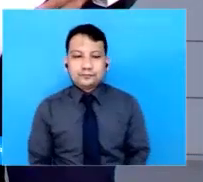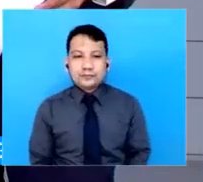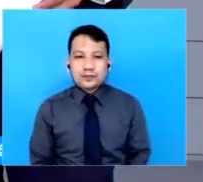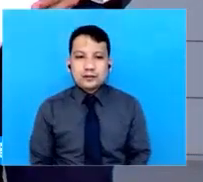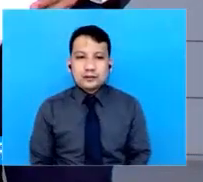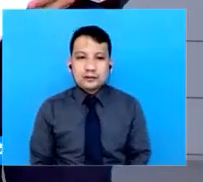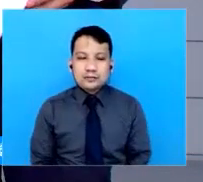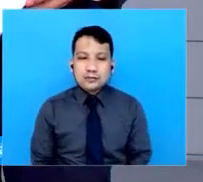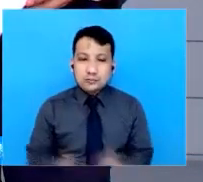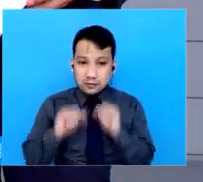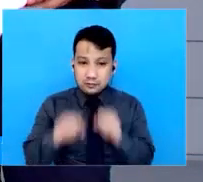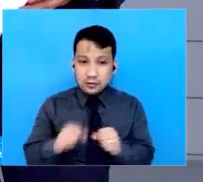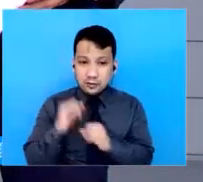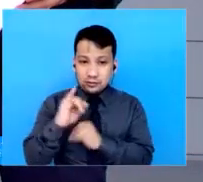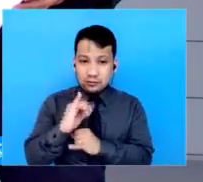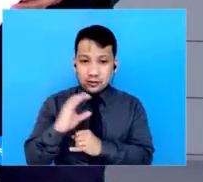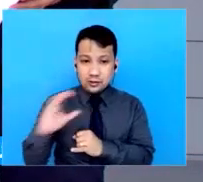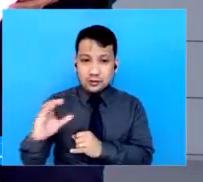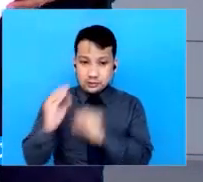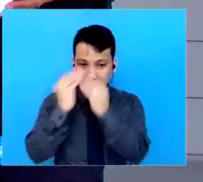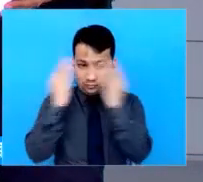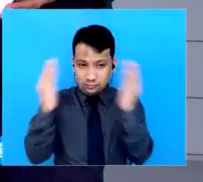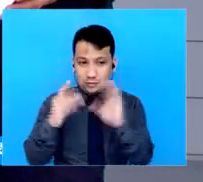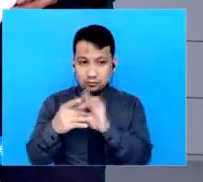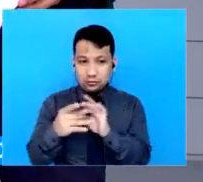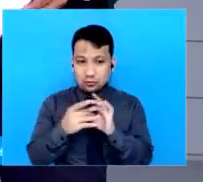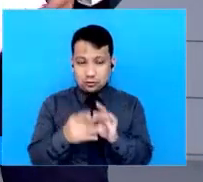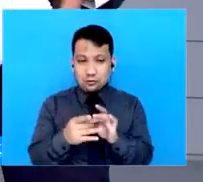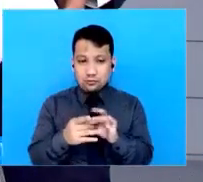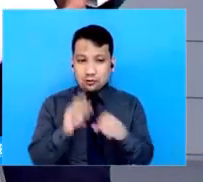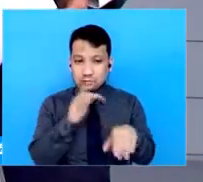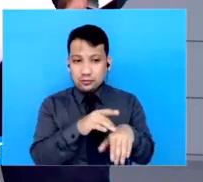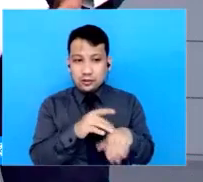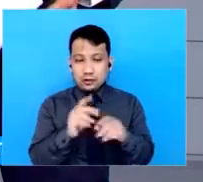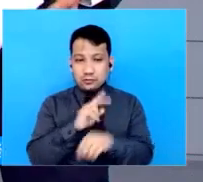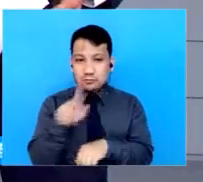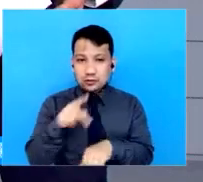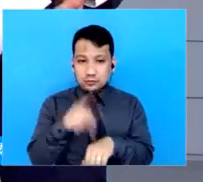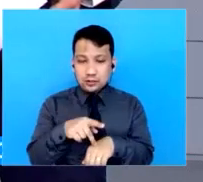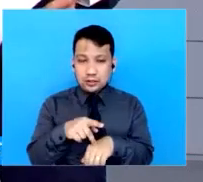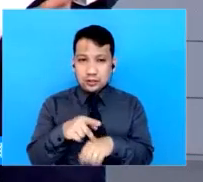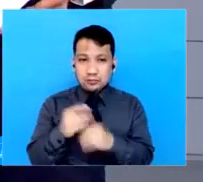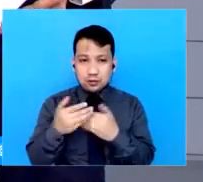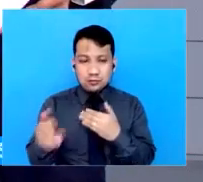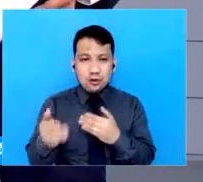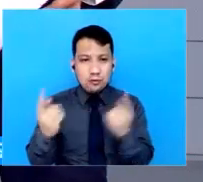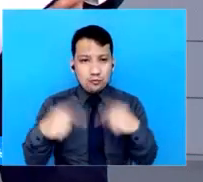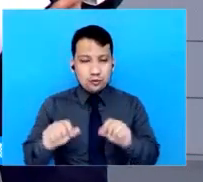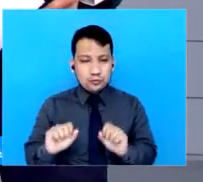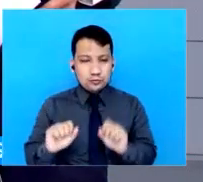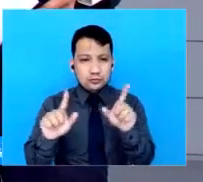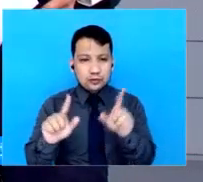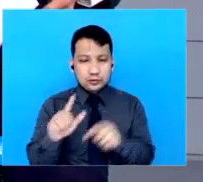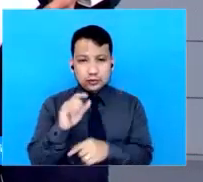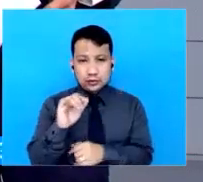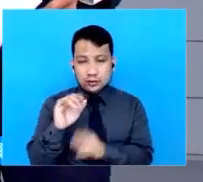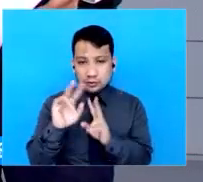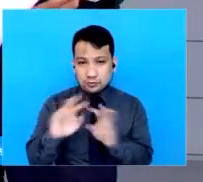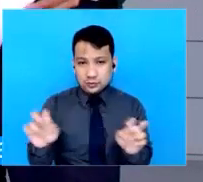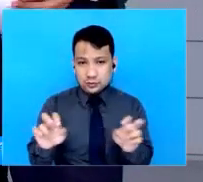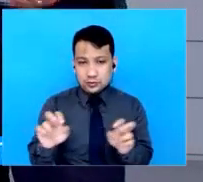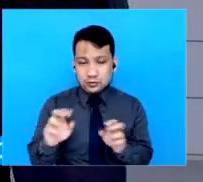Nanindigan ang International Criminal Court na sakop pa rin ng kanilang jurisdiksyon ang Pilipinas. Kaugnay pa rin yan ang ikinasanalang investigasyon sa war on drugs